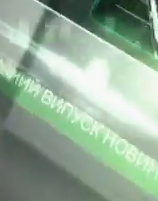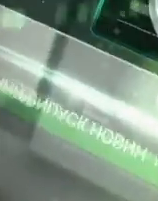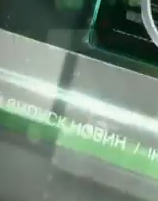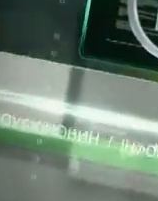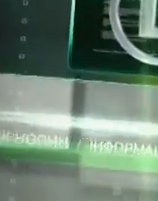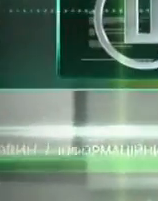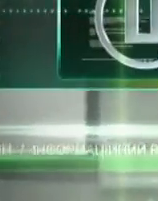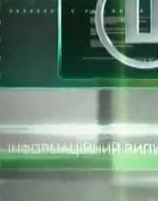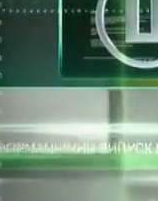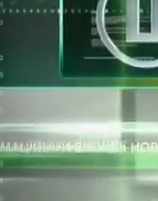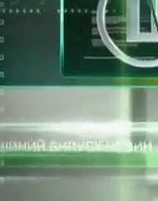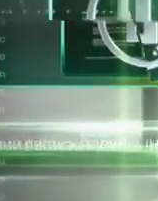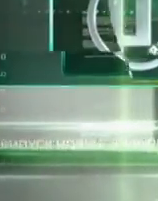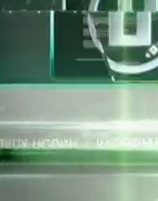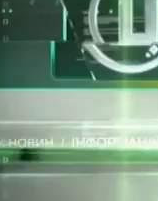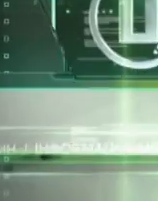Музика